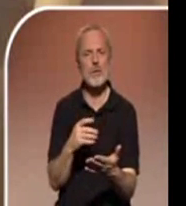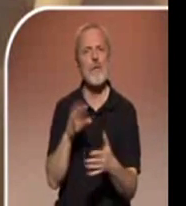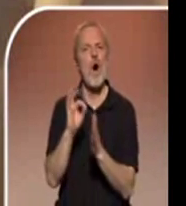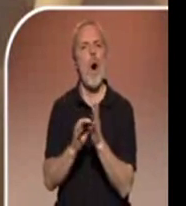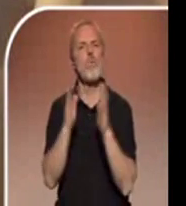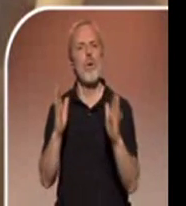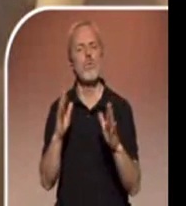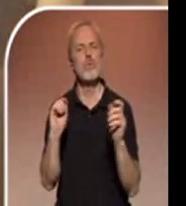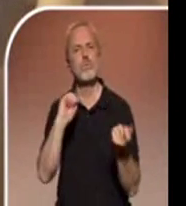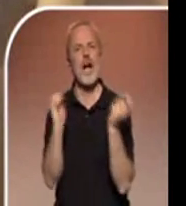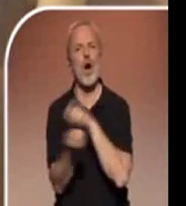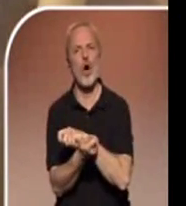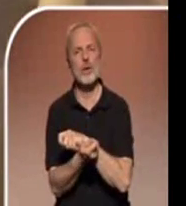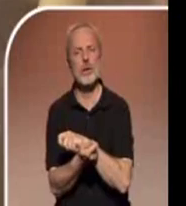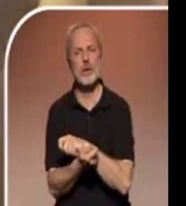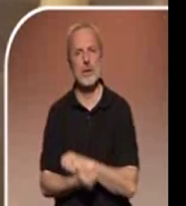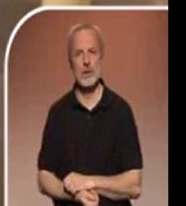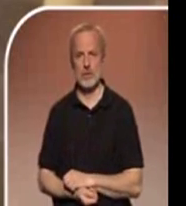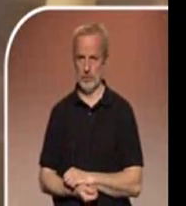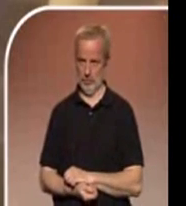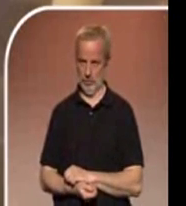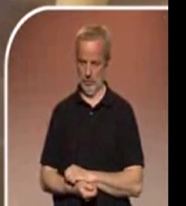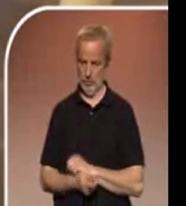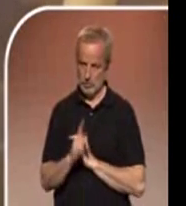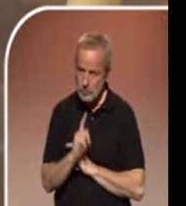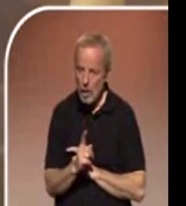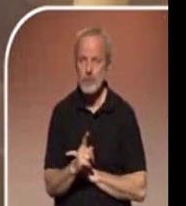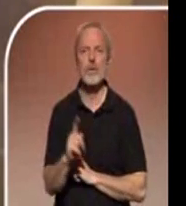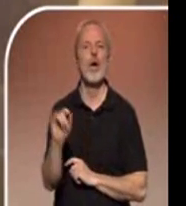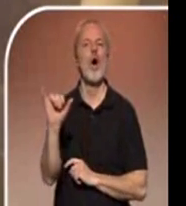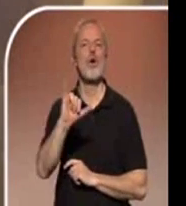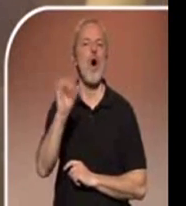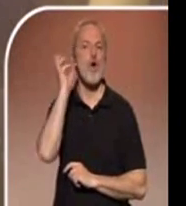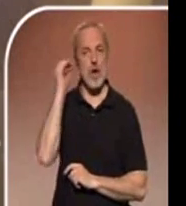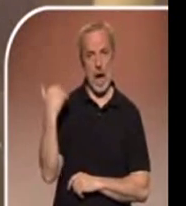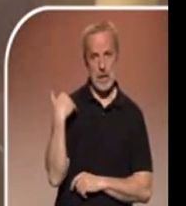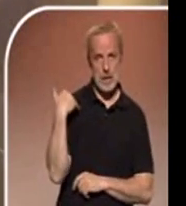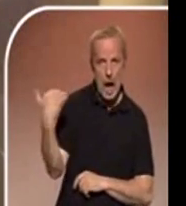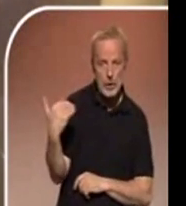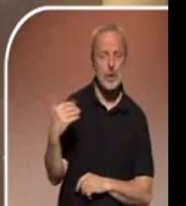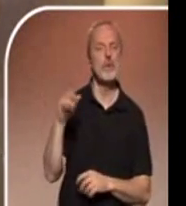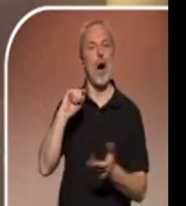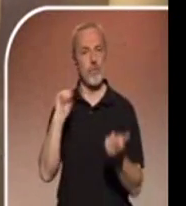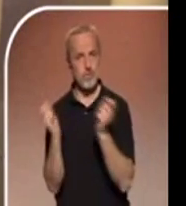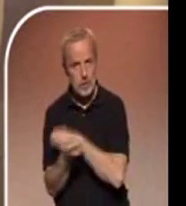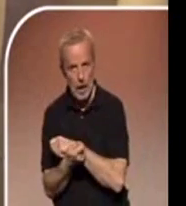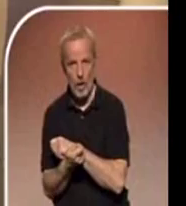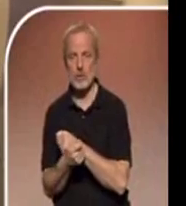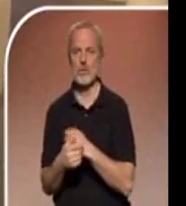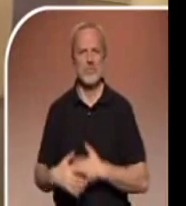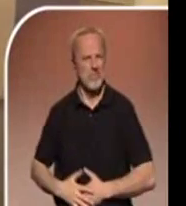Tak samozřejmě, pokud tam ty hormony dodáváme, tak je to spojeno se